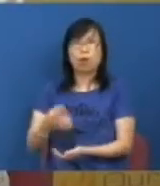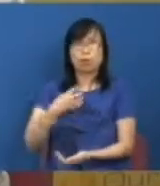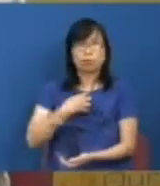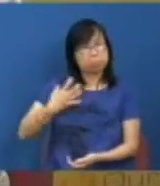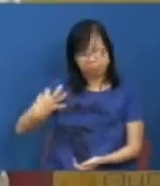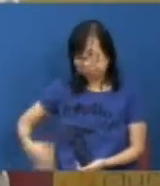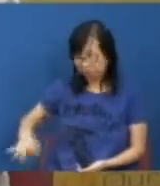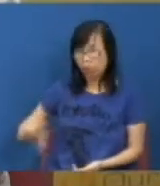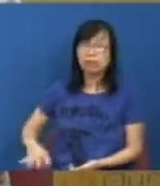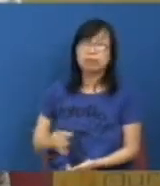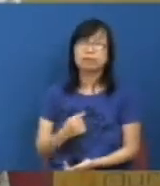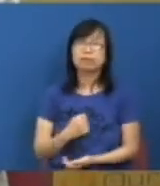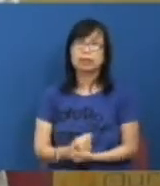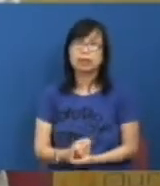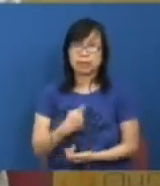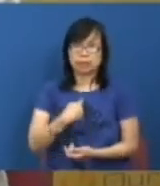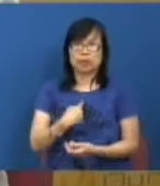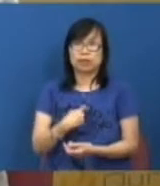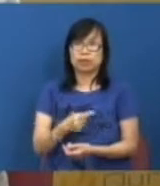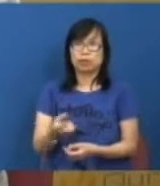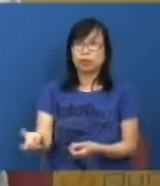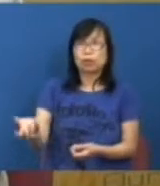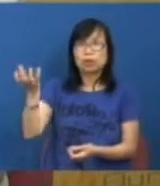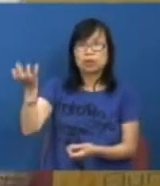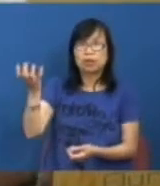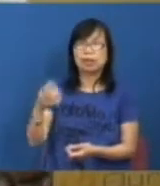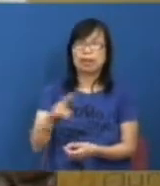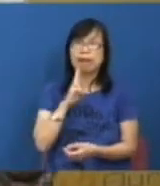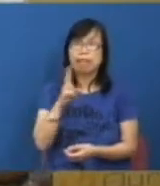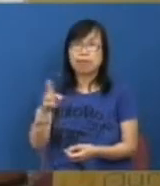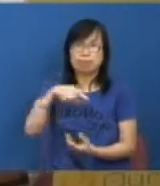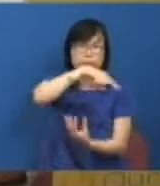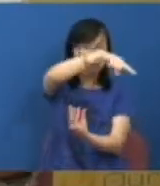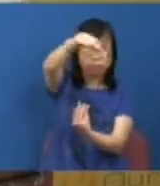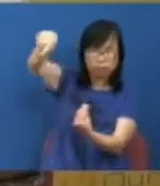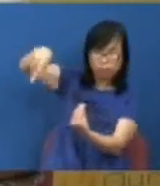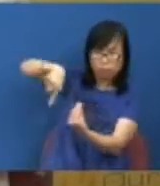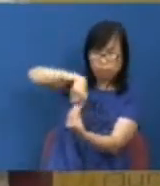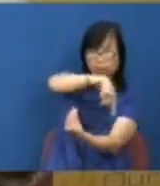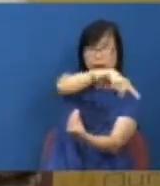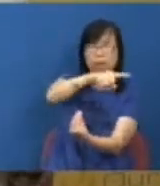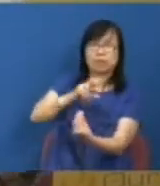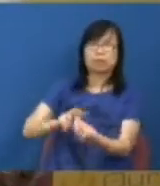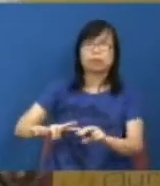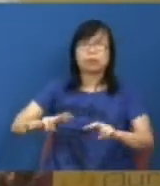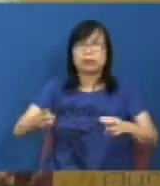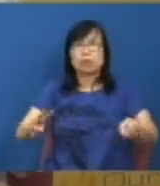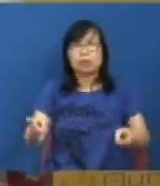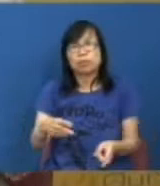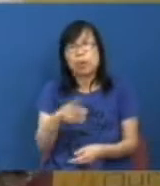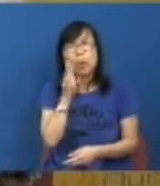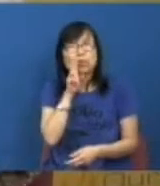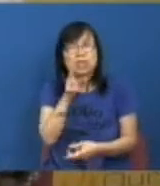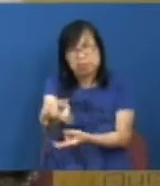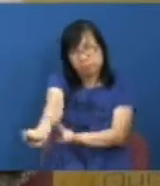費，不單止浪費，仲加埋咧佢個熱島效應係令到我哋周邊嘅環境啊，好似咧開住幾個 BBQ 爐咁樣一